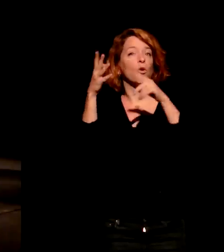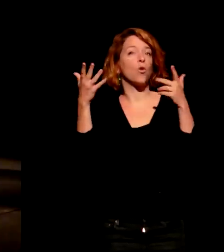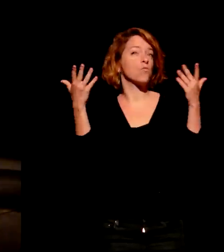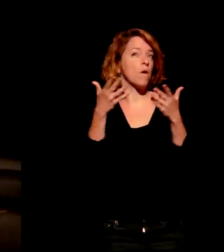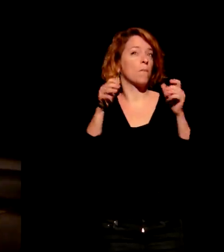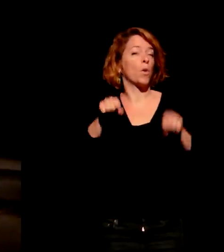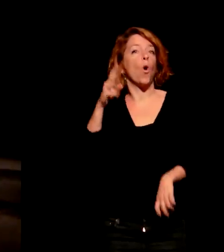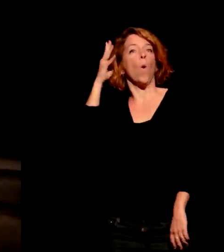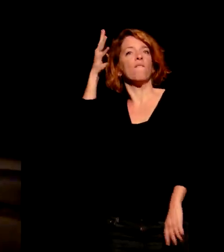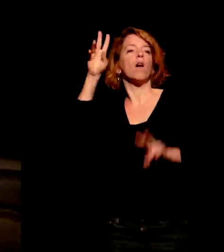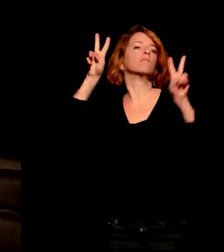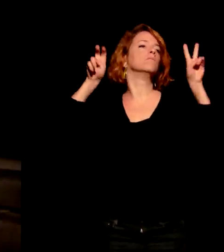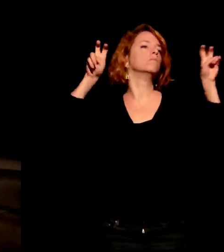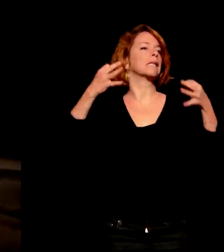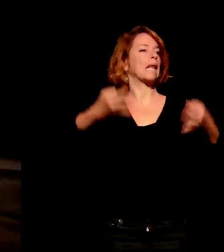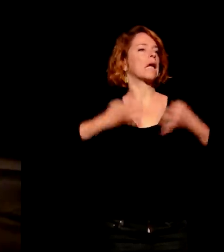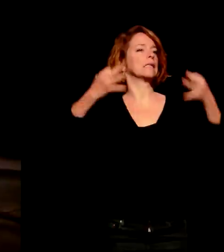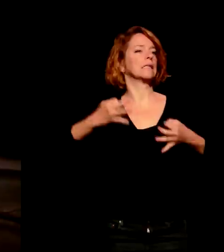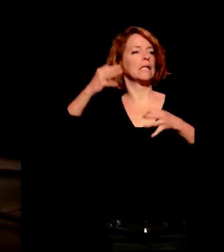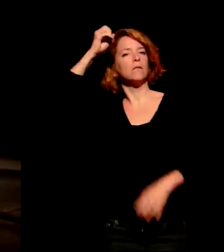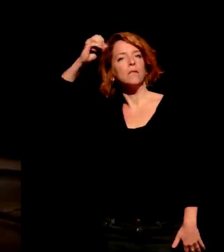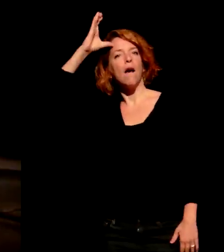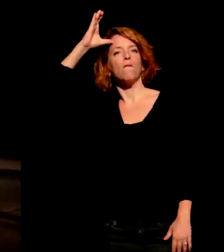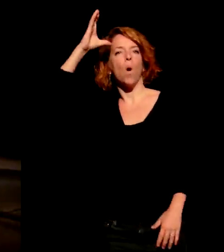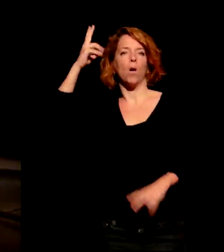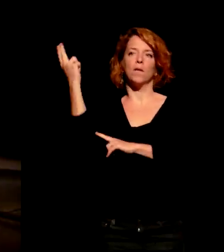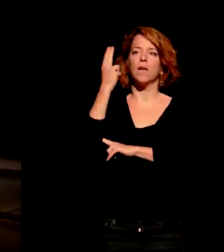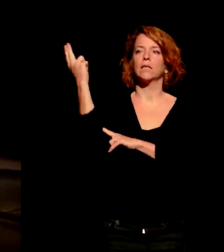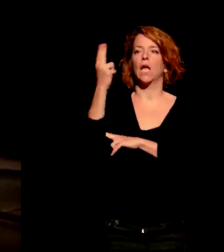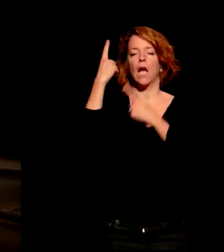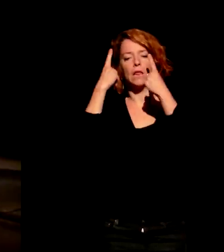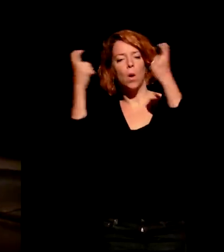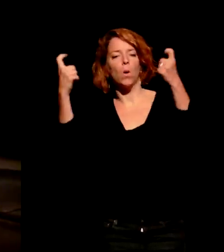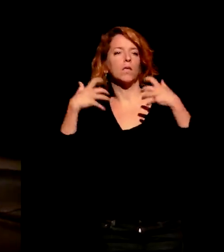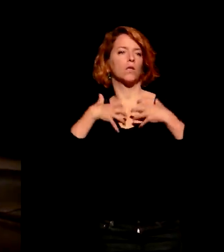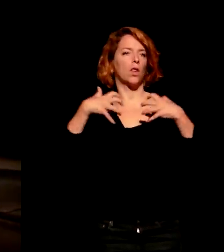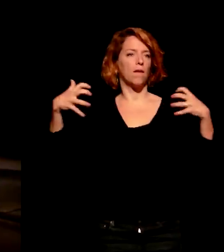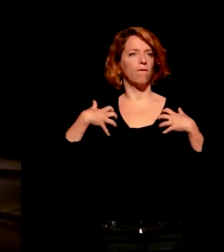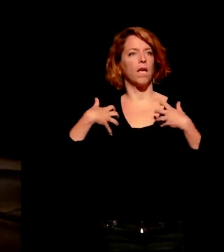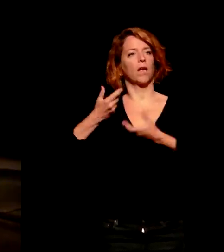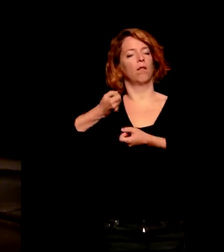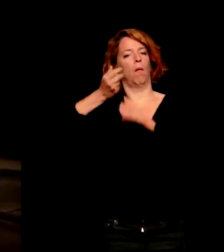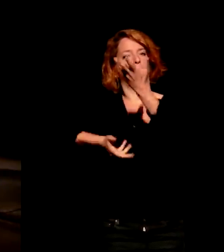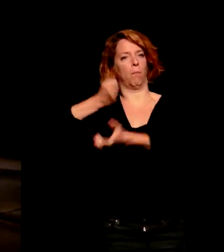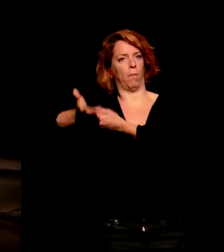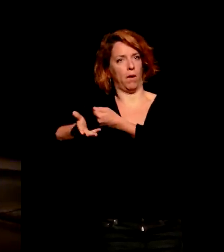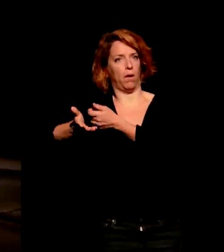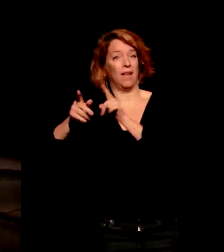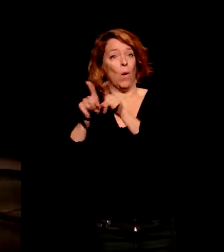conférence, c'est-à-dire des savoirs théoriques, universitaires, scientifiques, et puis du